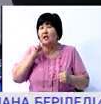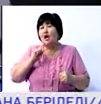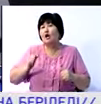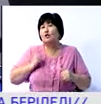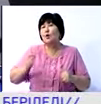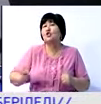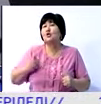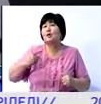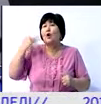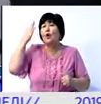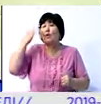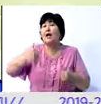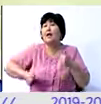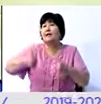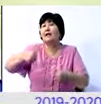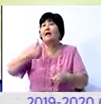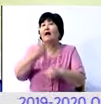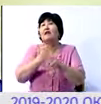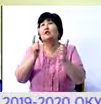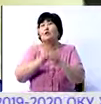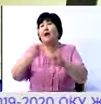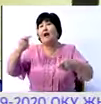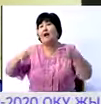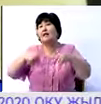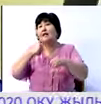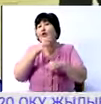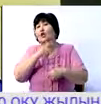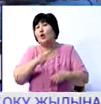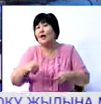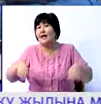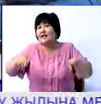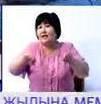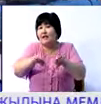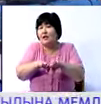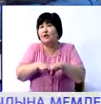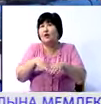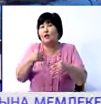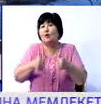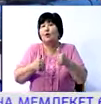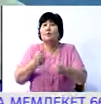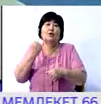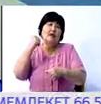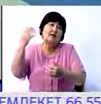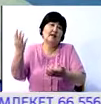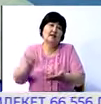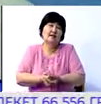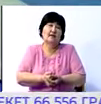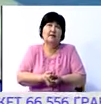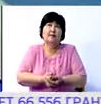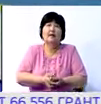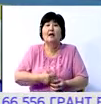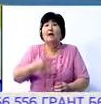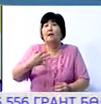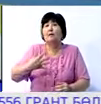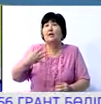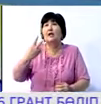шеберлігін үміткер. Тартыс өткен алғашы кездесуінде Аят қарсыласымен негізгі уақытта тең түсіп, голдың скорды айласын асырды. Қырғы екі салмаққа шығып